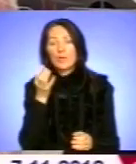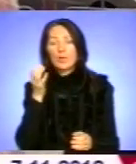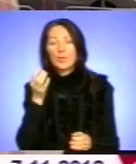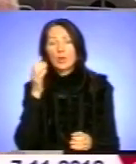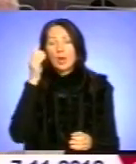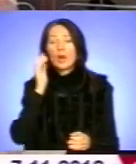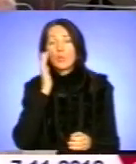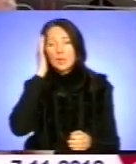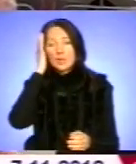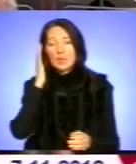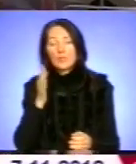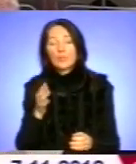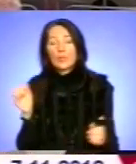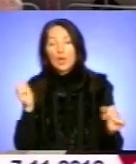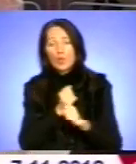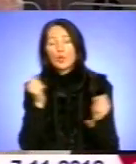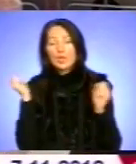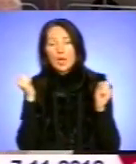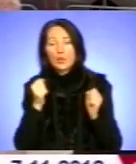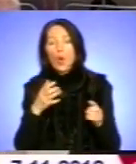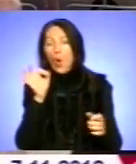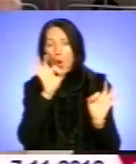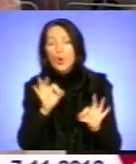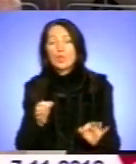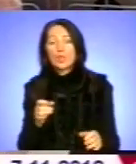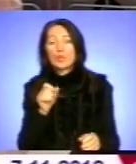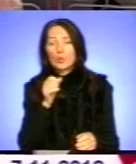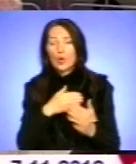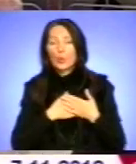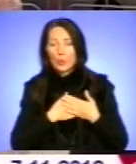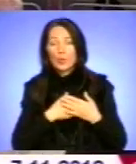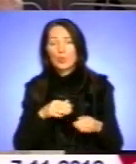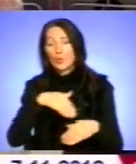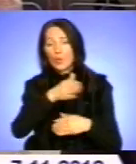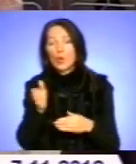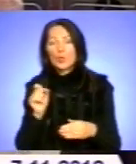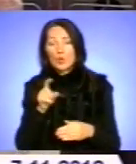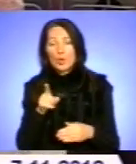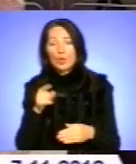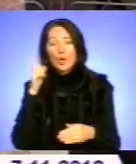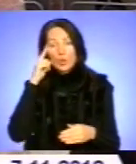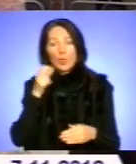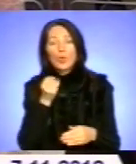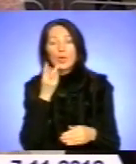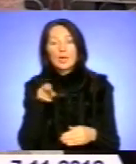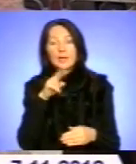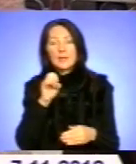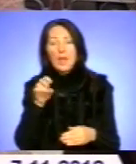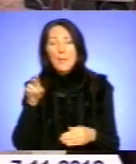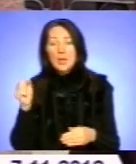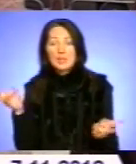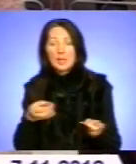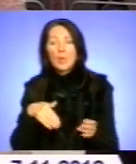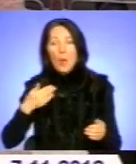осінь дуже люблю, тому що кругом золото і погана погода мені не заважає. Але якщо депресія, я думаю, що варто пити вітаміни, тому що всі депресії, можу сказати, як